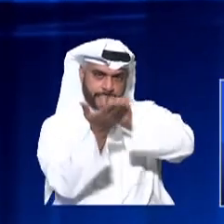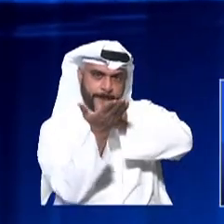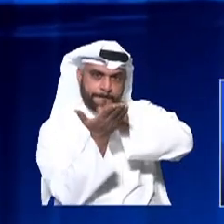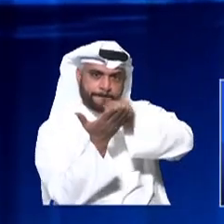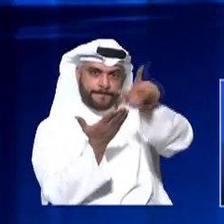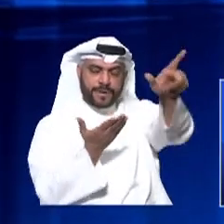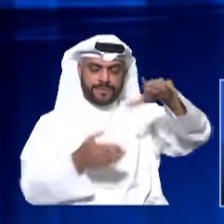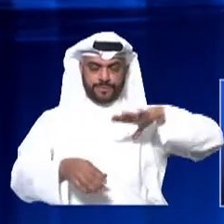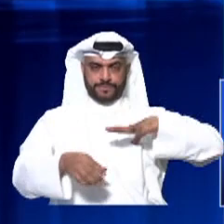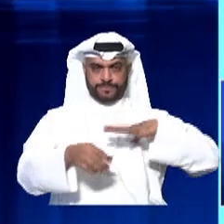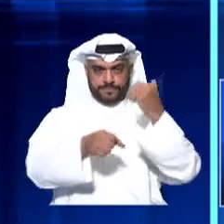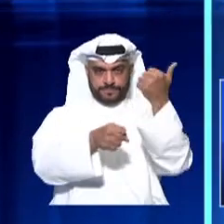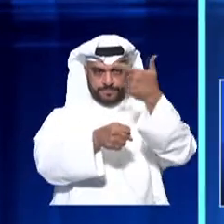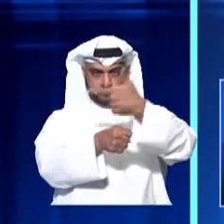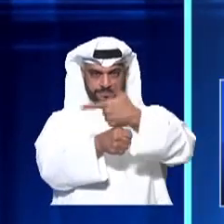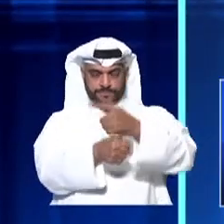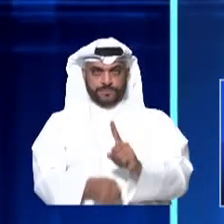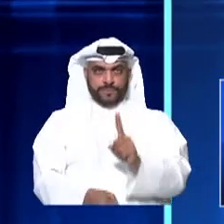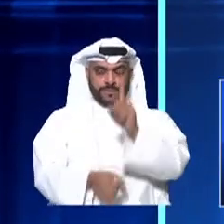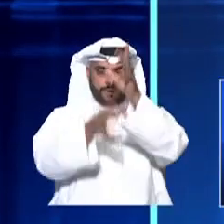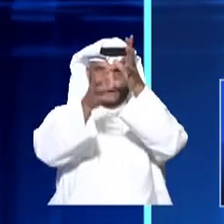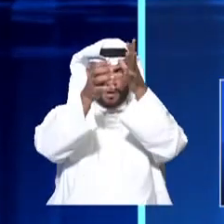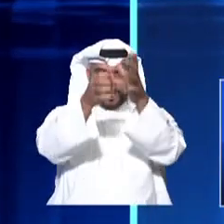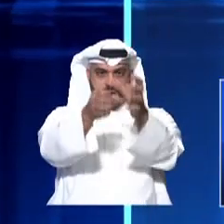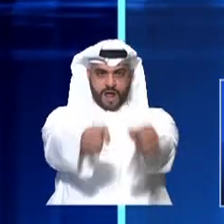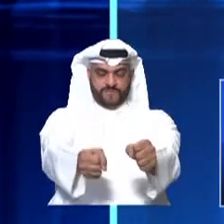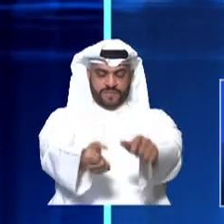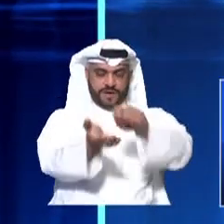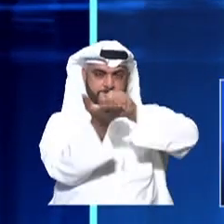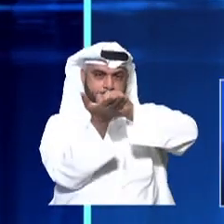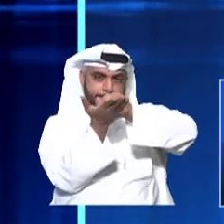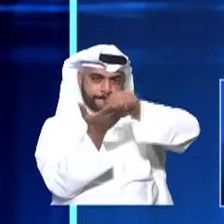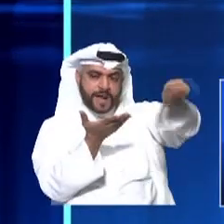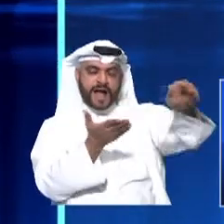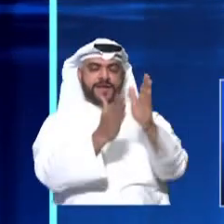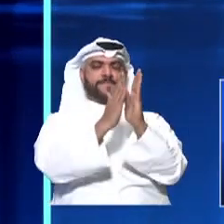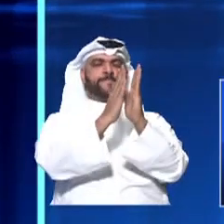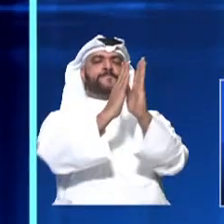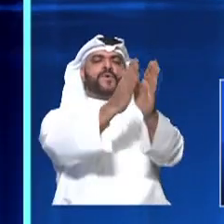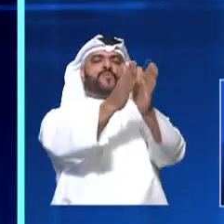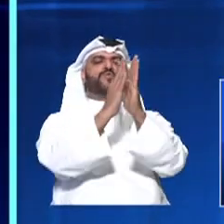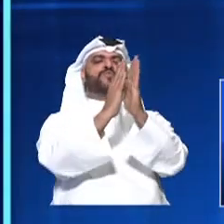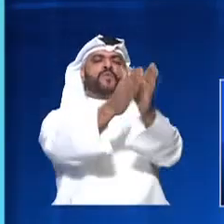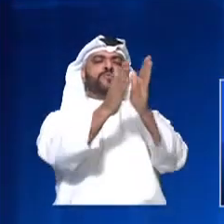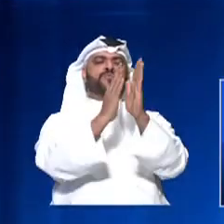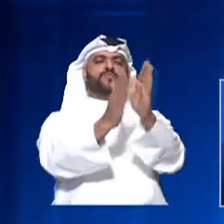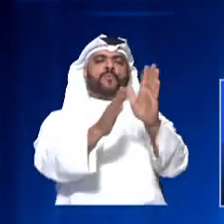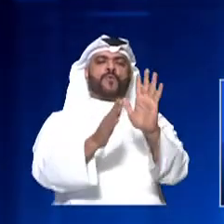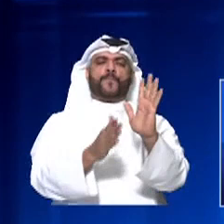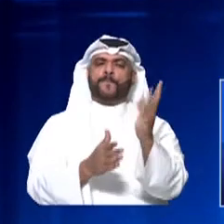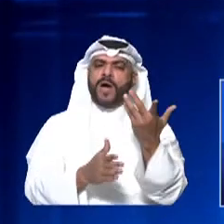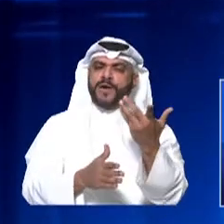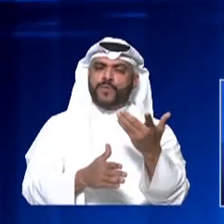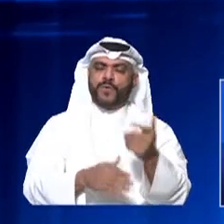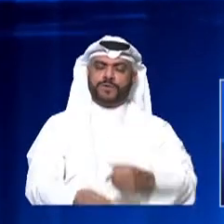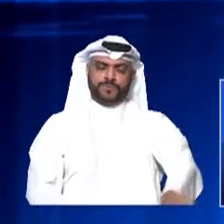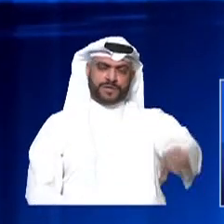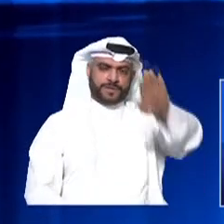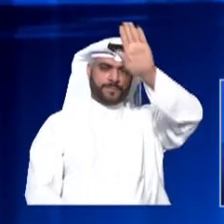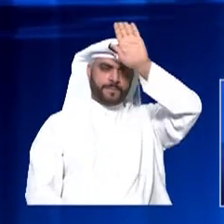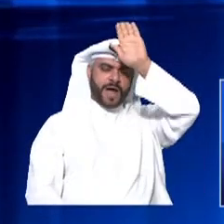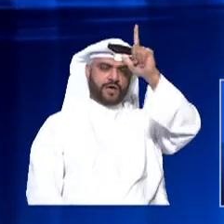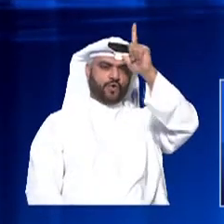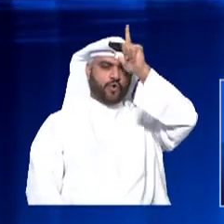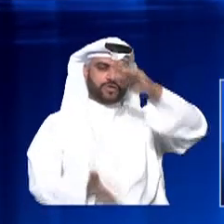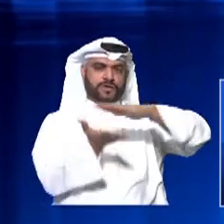بعث سمو نائب الأمير وولي العهد الشيخ مشعل الأحمد الجابر الصباح حفظه الله ببرقية تهنئة إلى